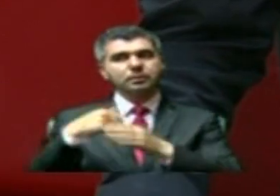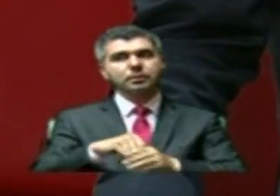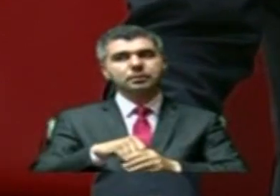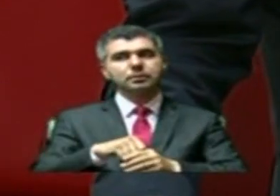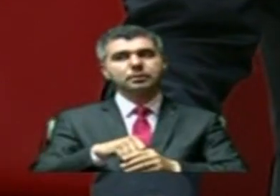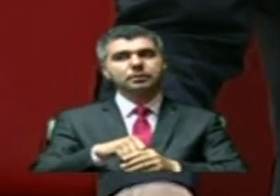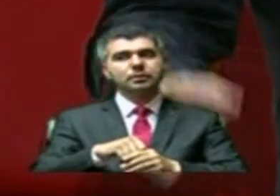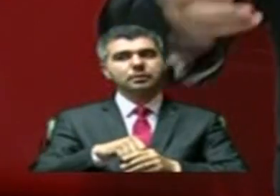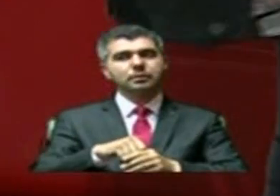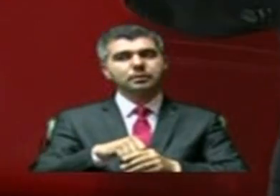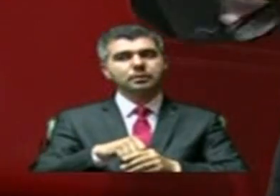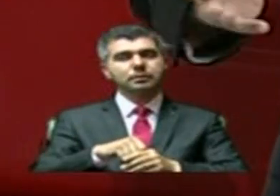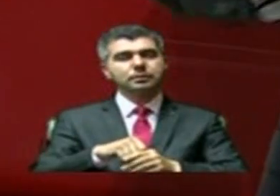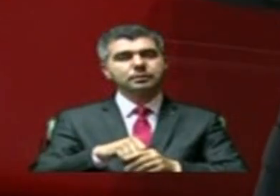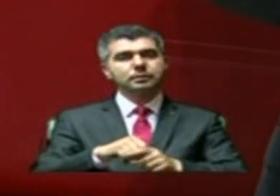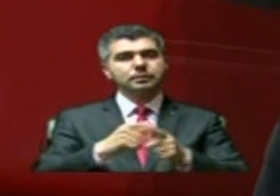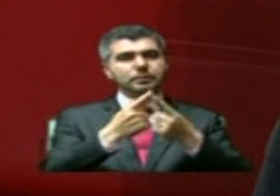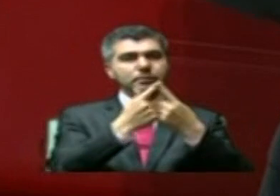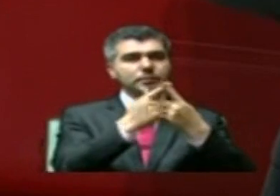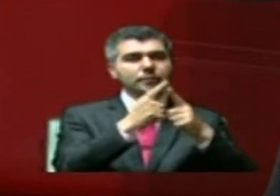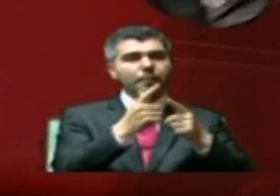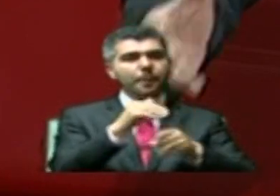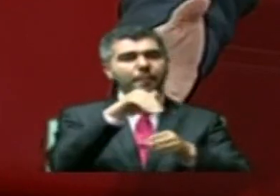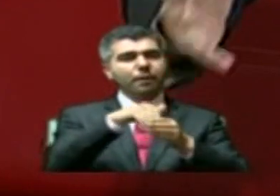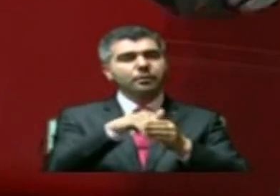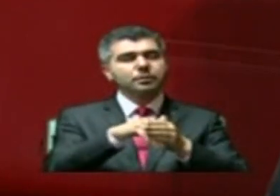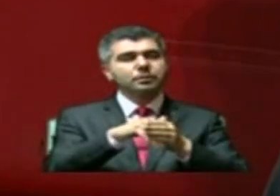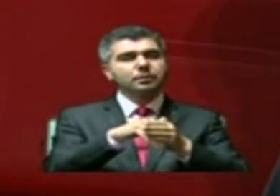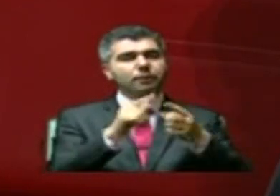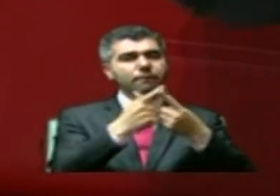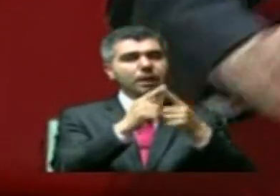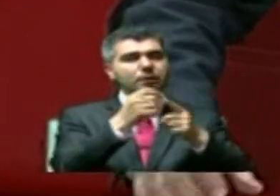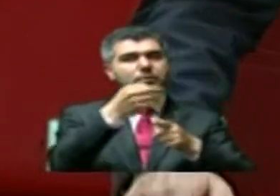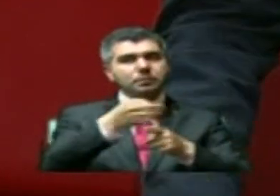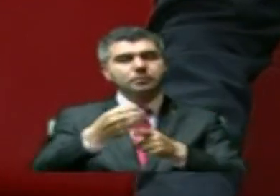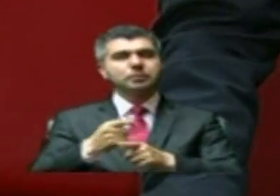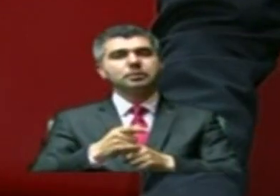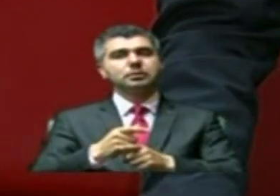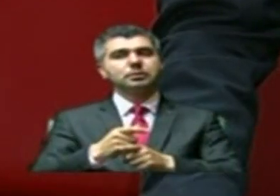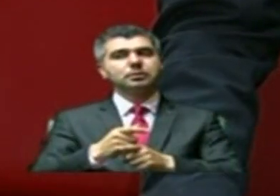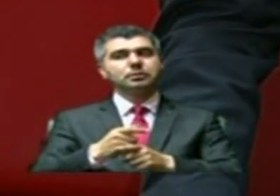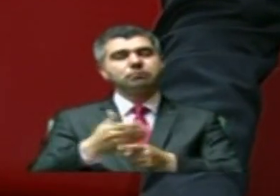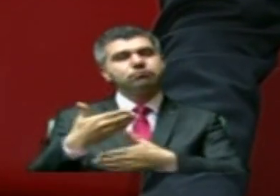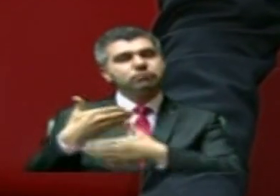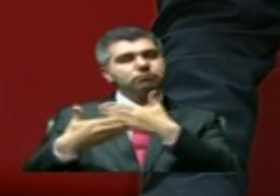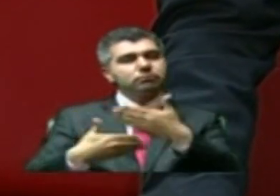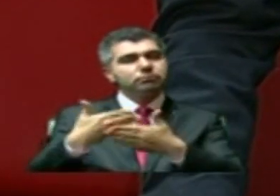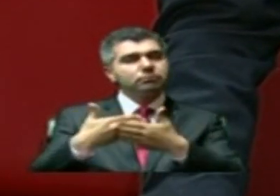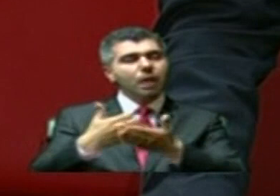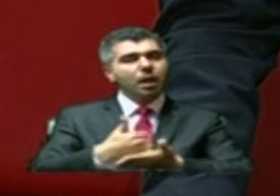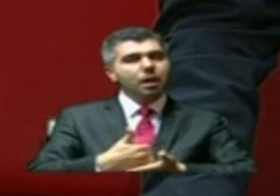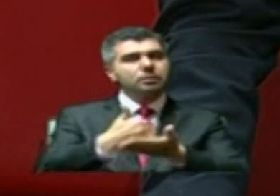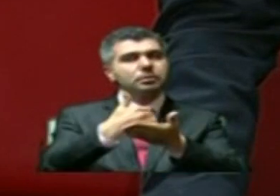يمكن وكيتمثل في صناديق قطاع عام قطاع خاص موجهة للاستثمار اللي